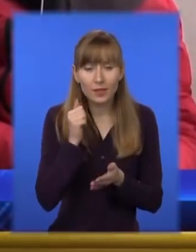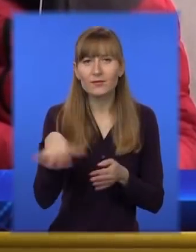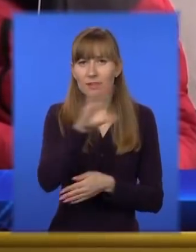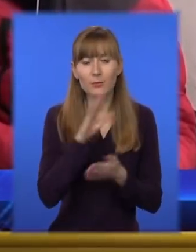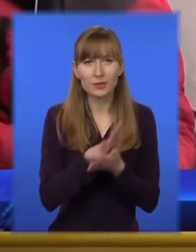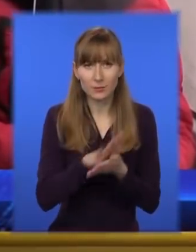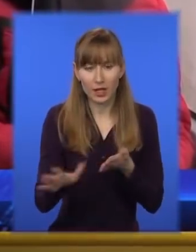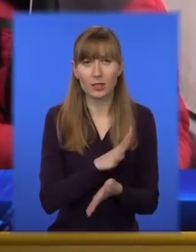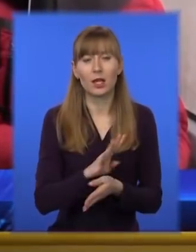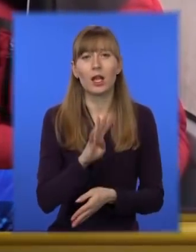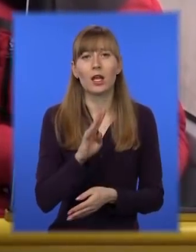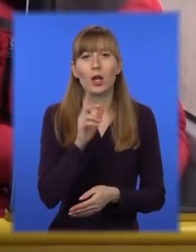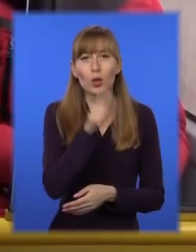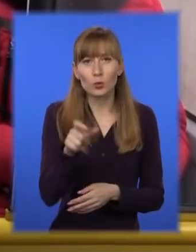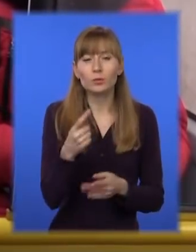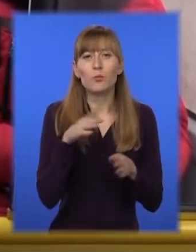гривні,